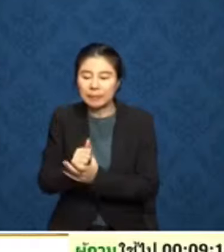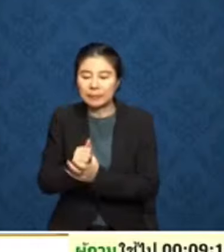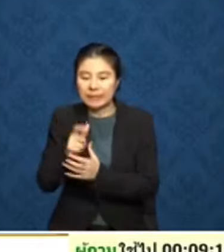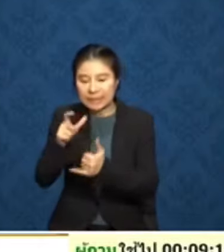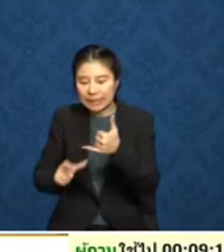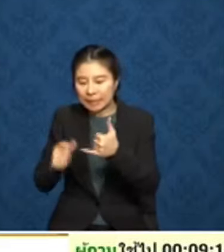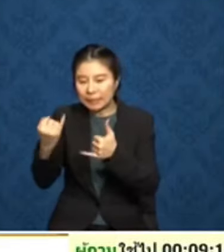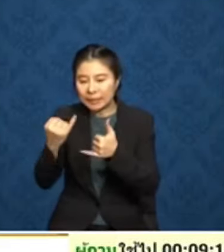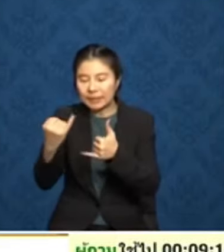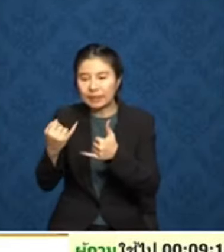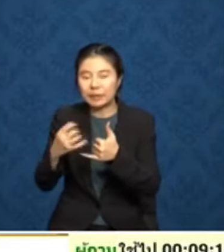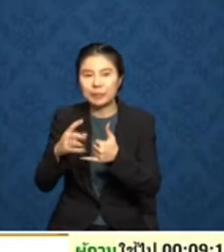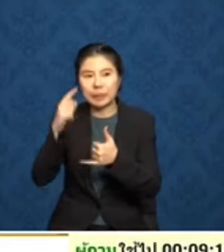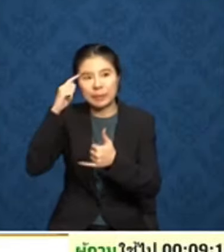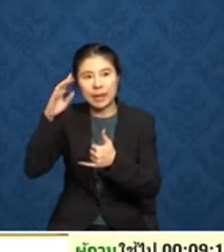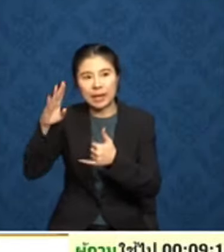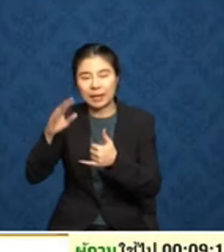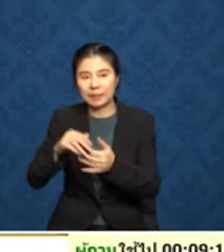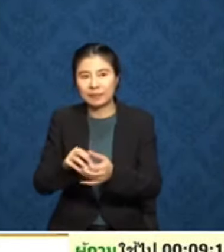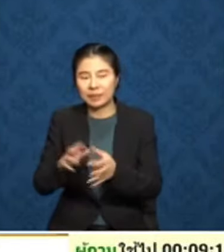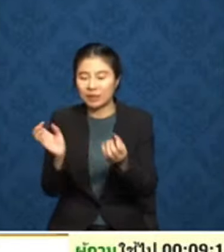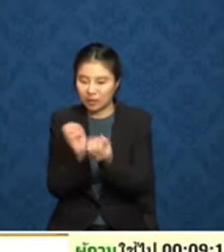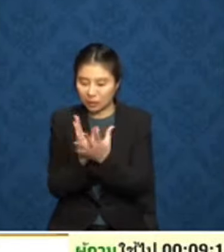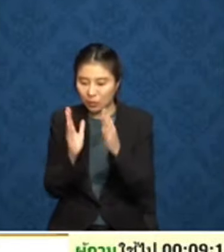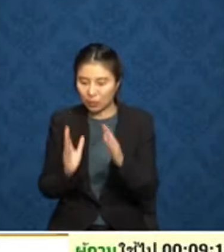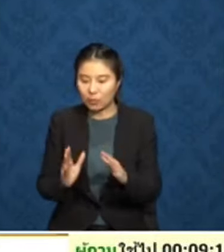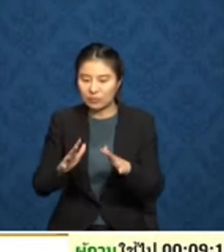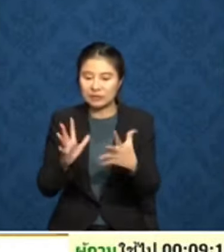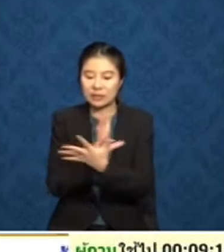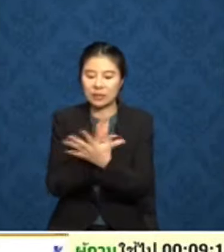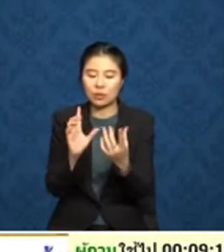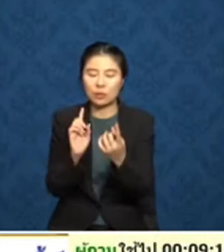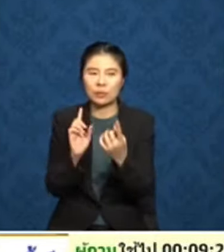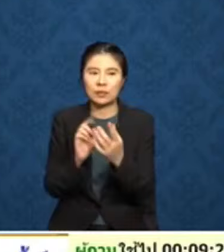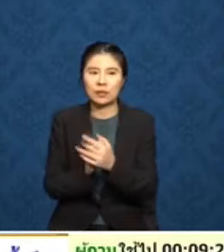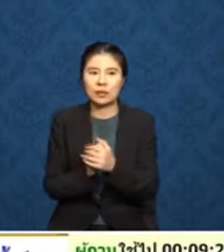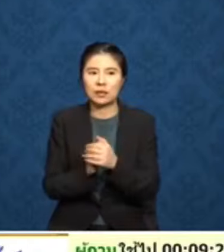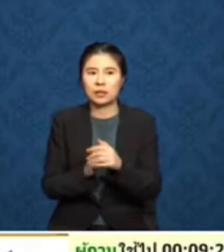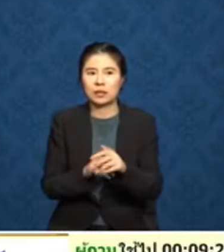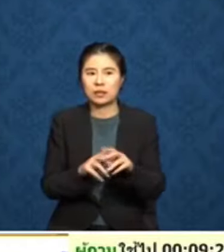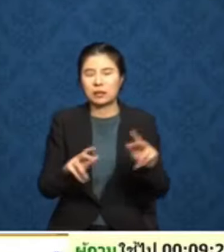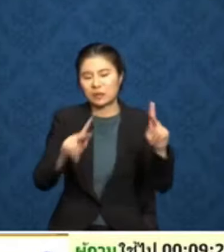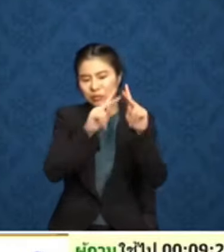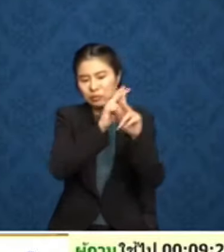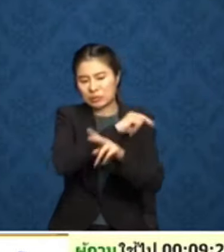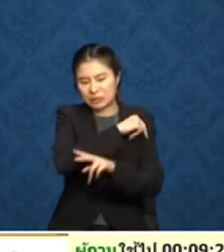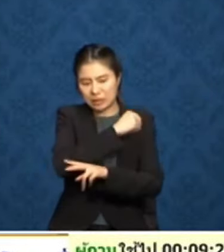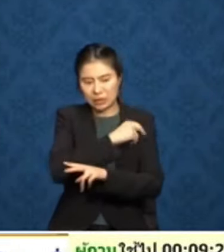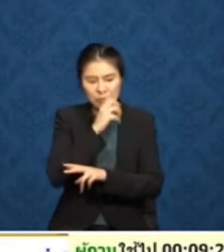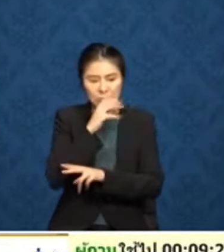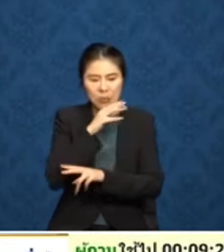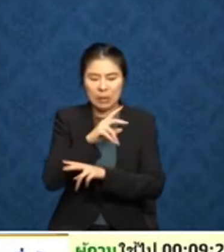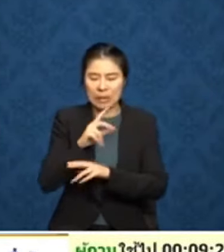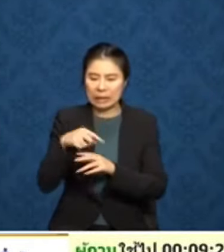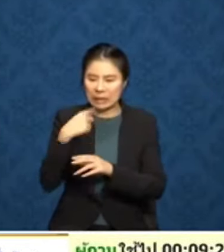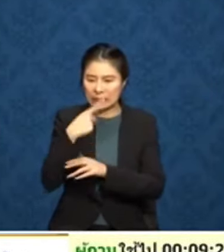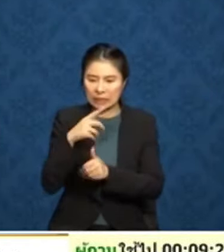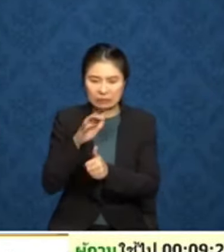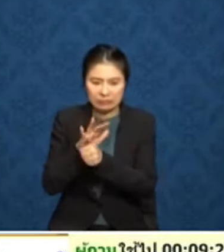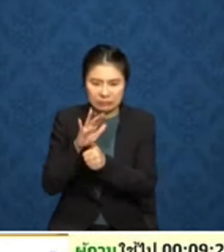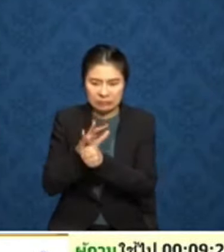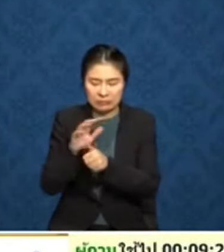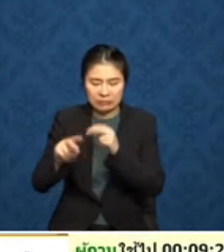ม่ได้มีการติดตามหรือว่าไม่ได้มีขั้นตอนอะไรแบบที่สาธารณสุขเนี่ยโฆษณาไว้นะคะไม่ได้มีคนมาติดตามหรือว่าดูแล